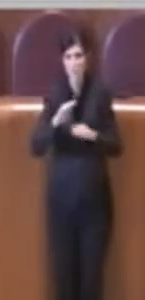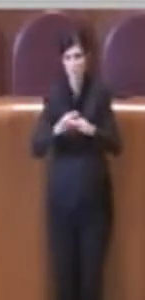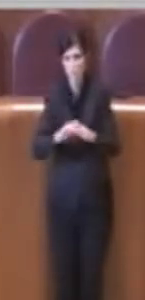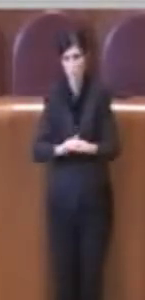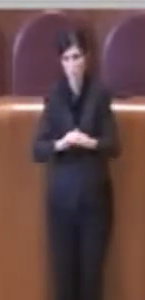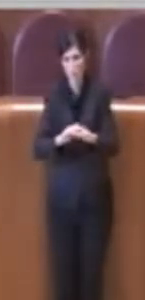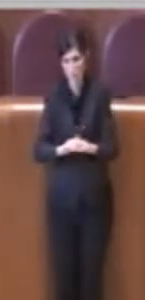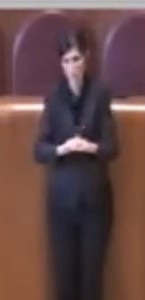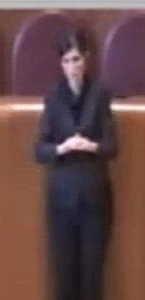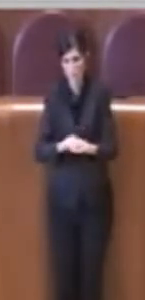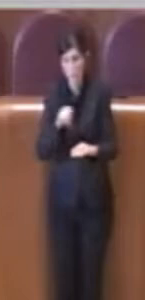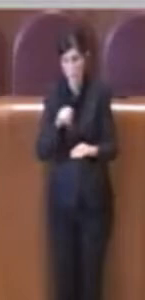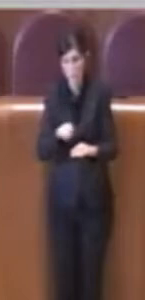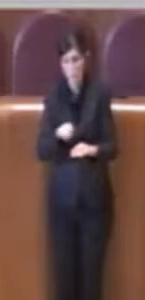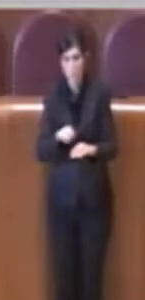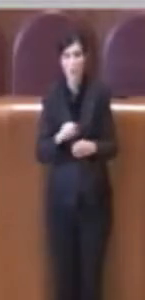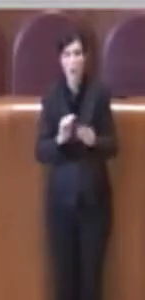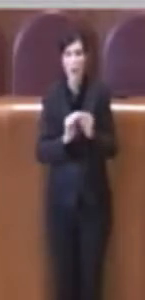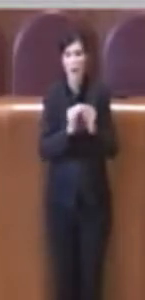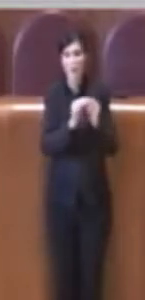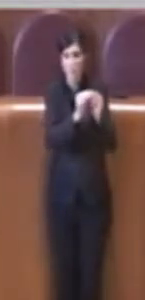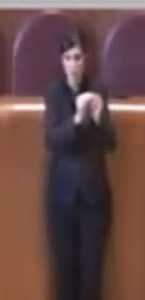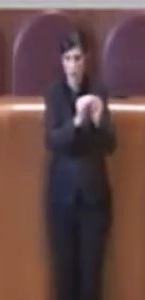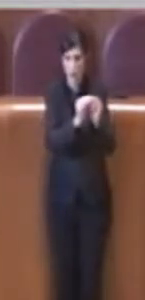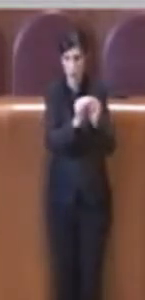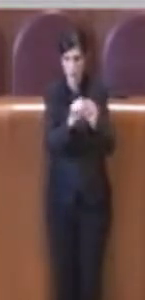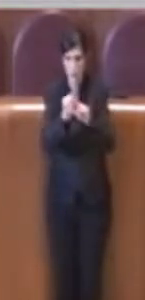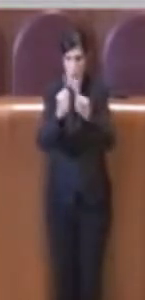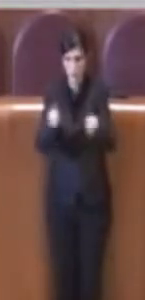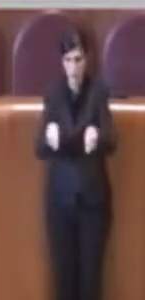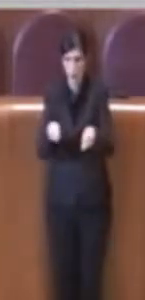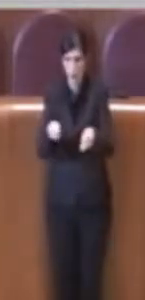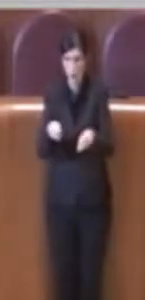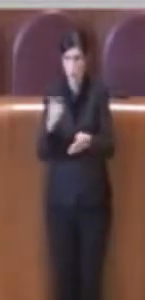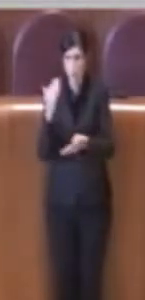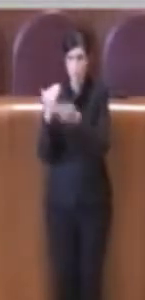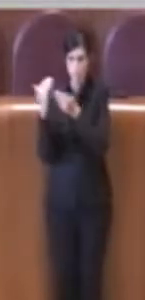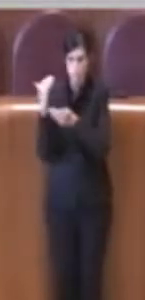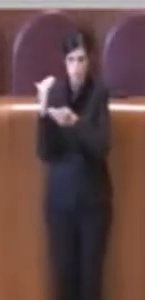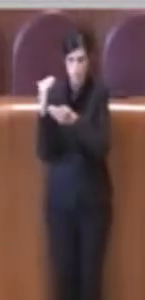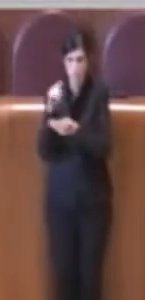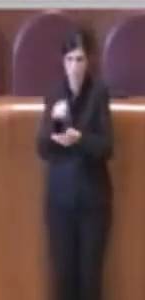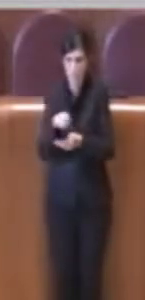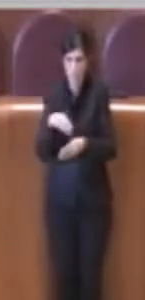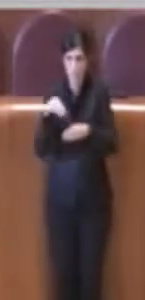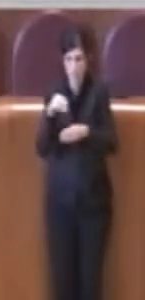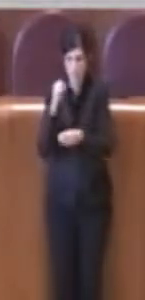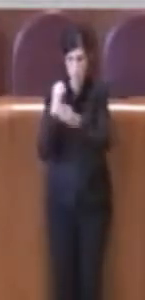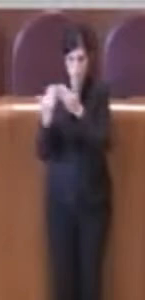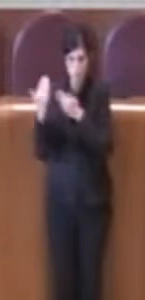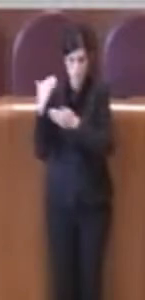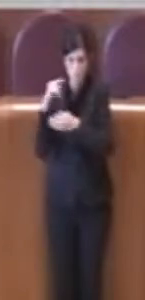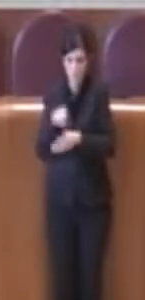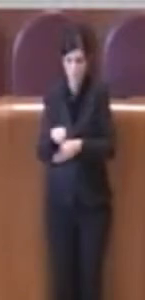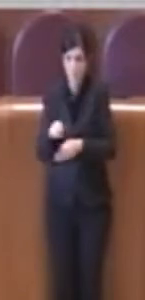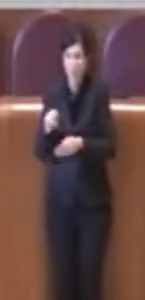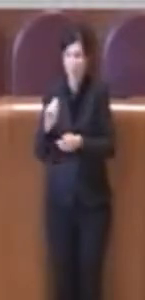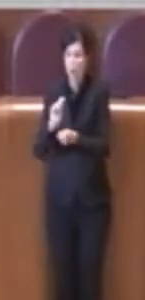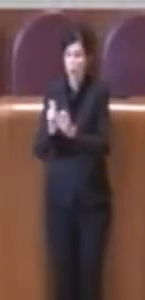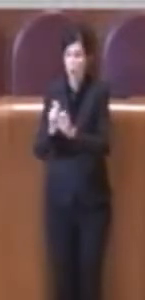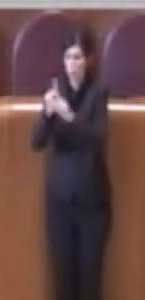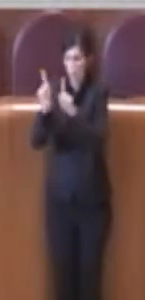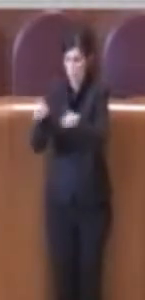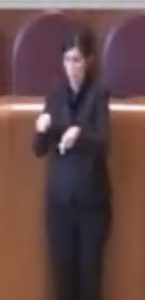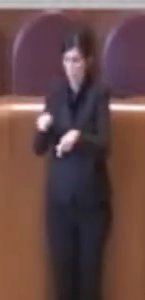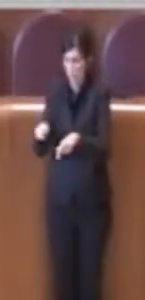tutelare l'artigianato, le botteghe storiche, la vita sociale, le attività produttive che contribuiscono al benessere e al decoro